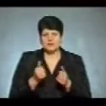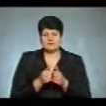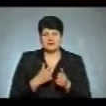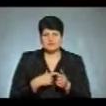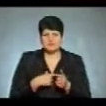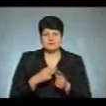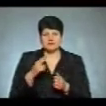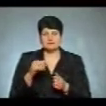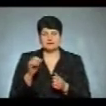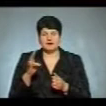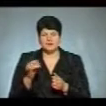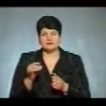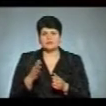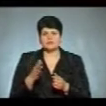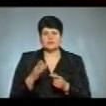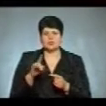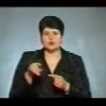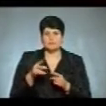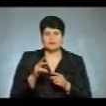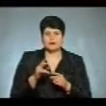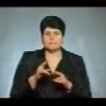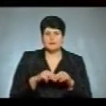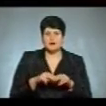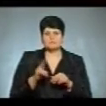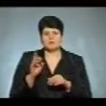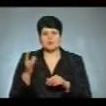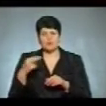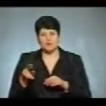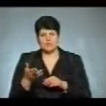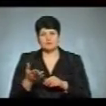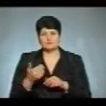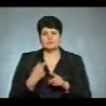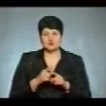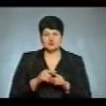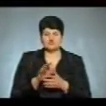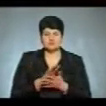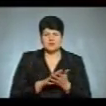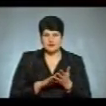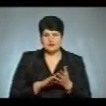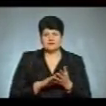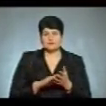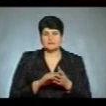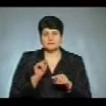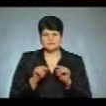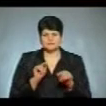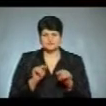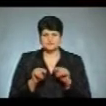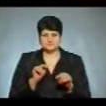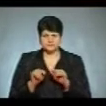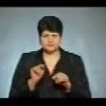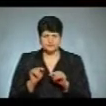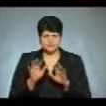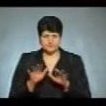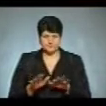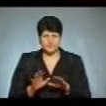дані, серію номер паспорта, ідентифікаційний код, ми всю заяву та декларацію набираємо в електронному вигляді.